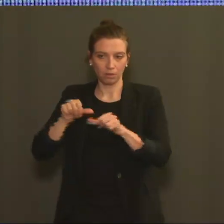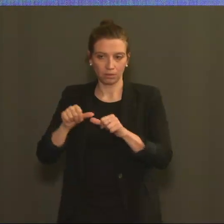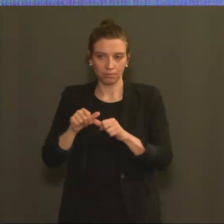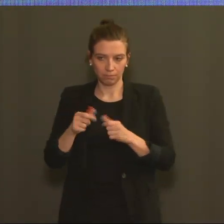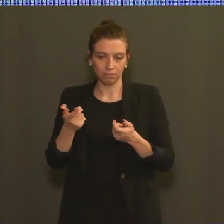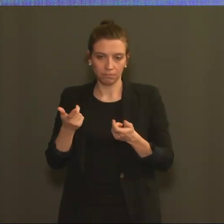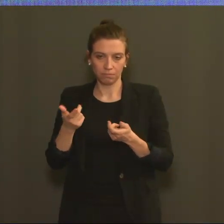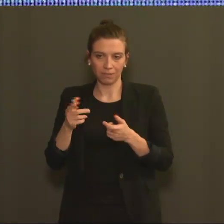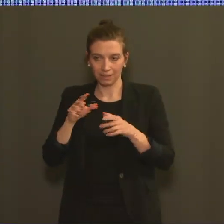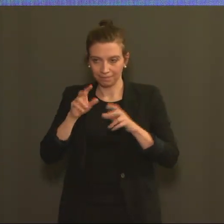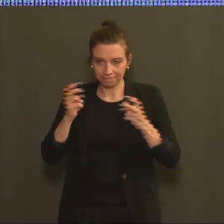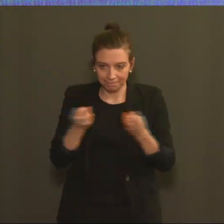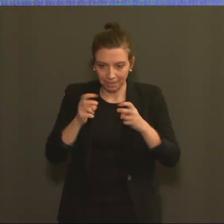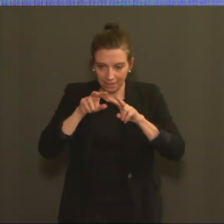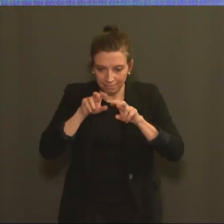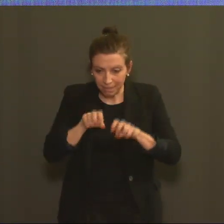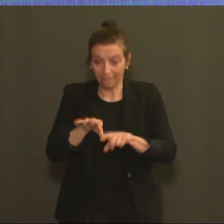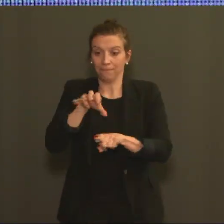vertekend beeld